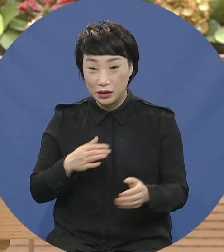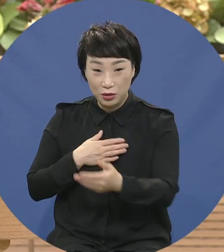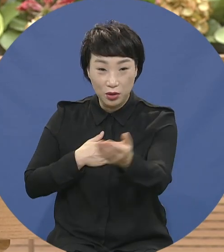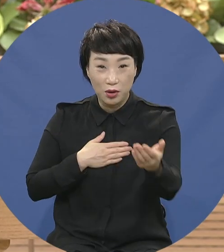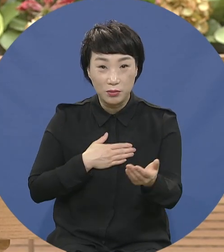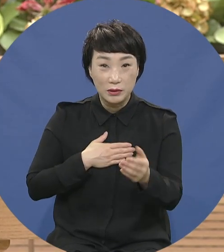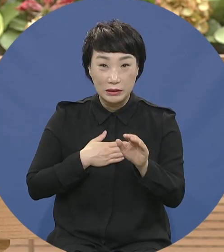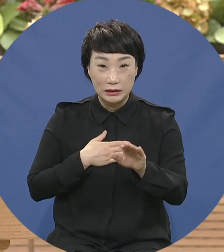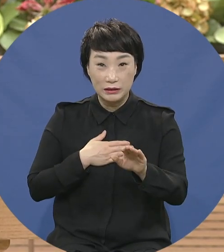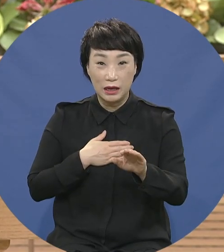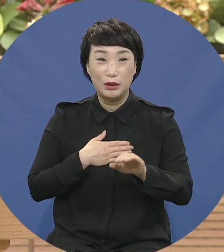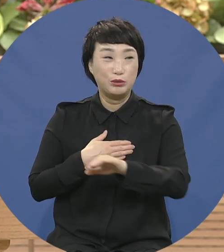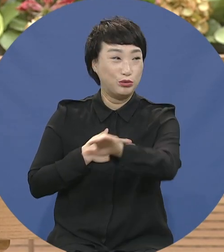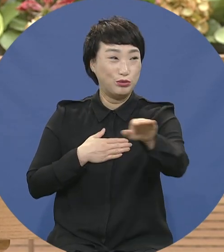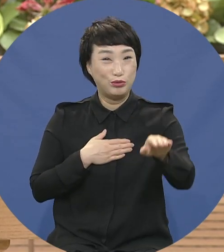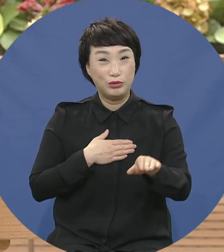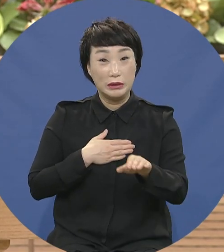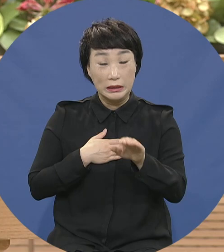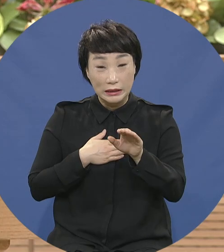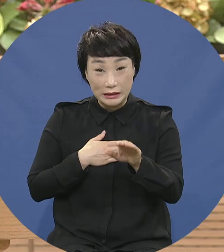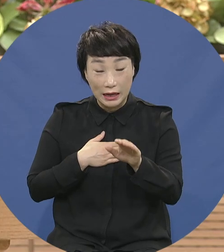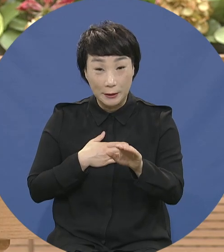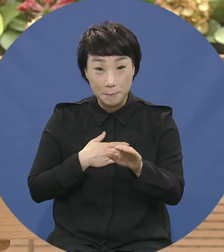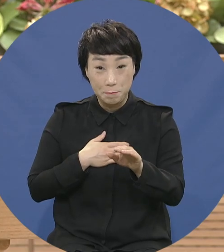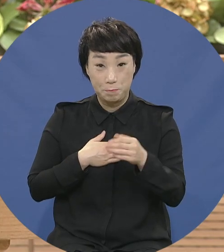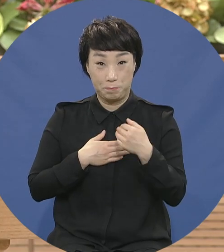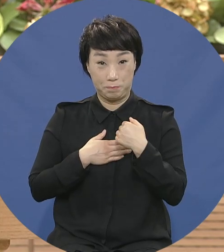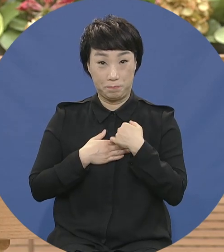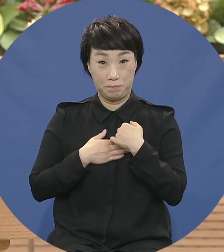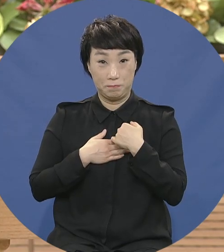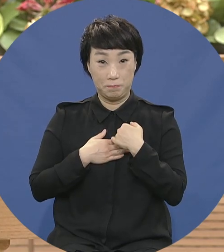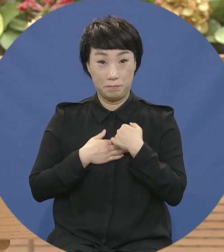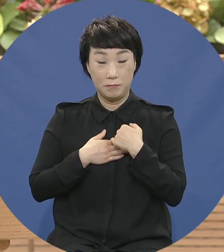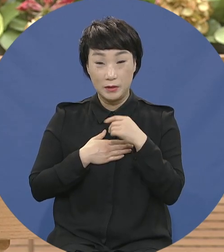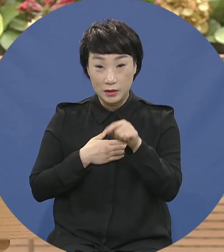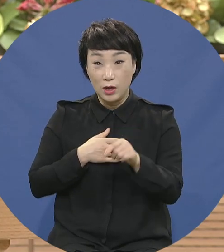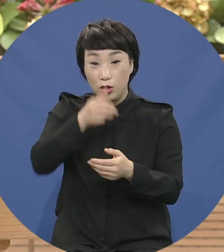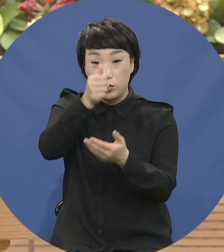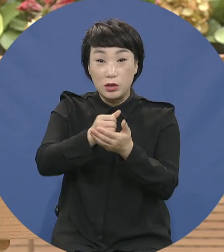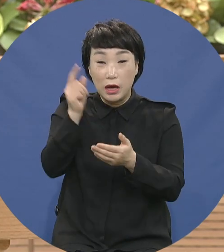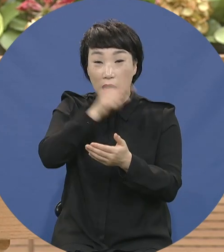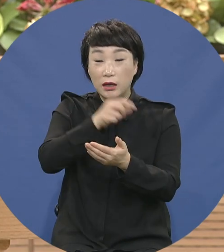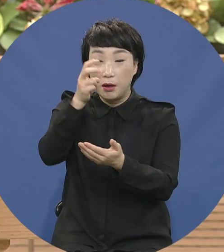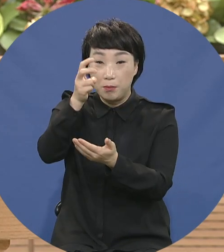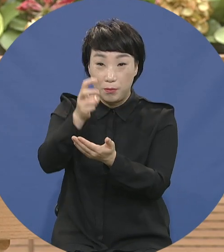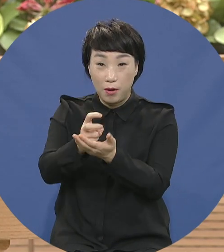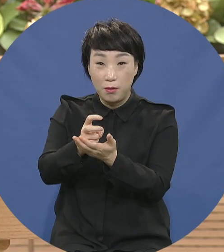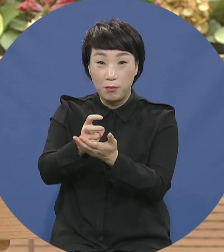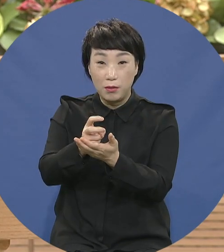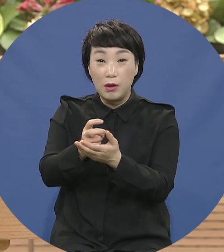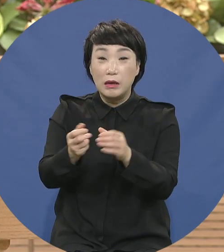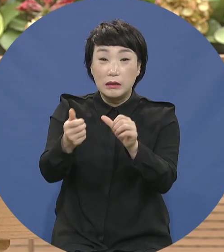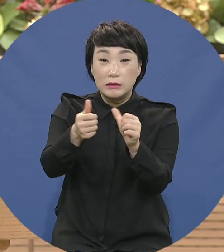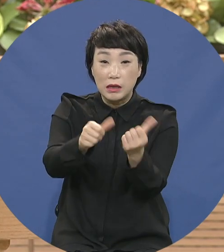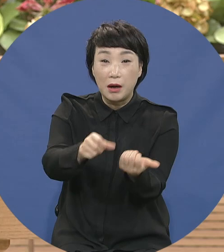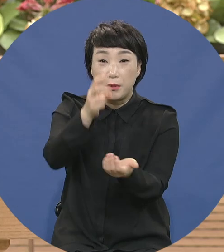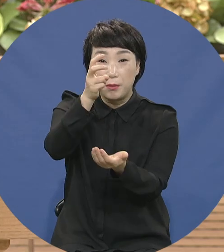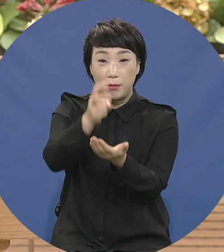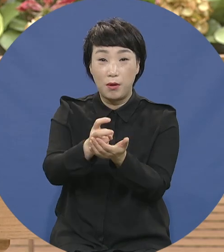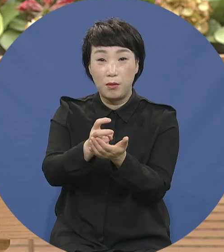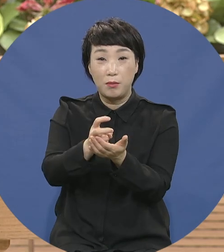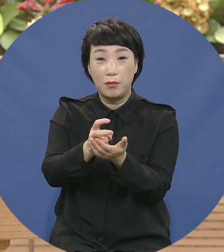그런데 우리는 실제 이 죄악의 법에, 사망의